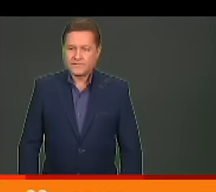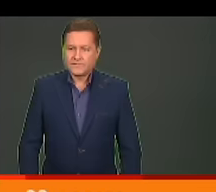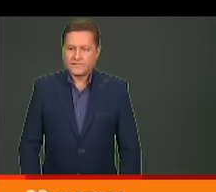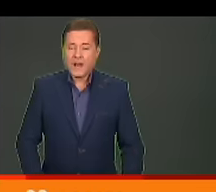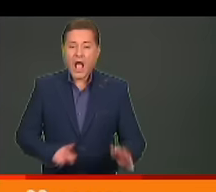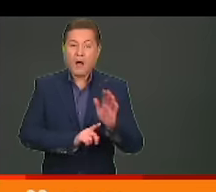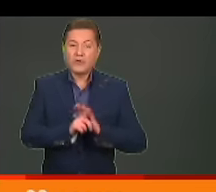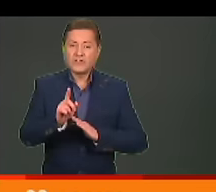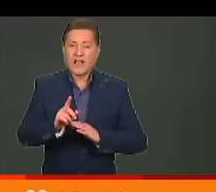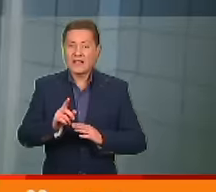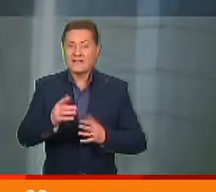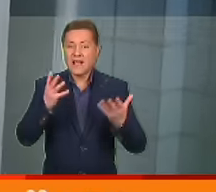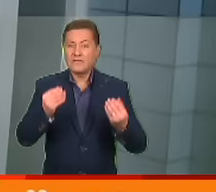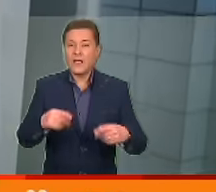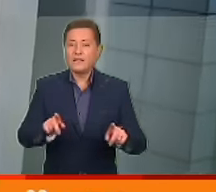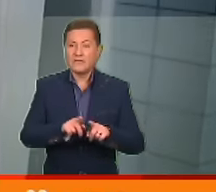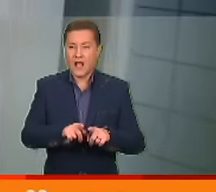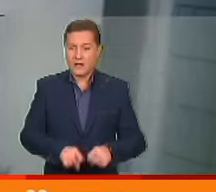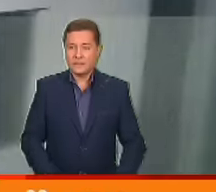А починався він так.